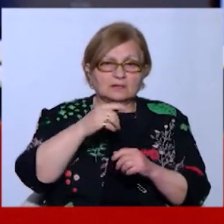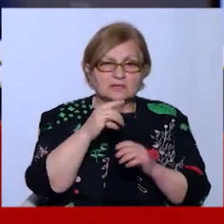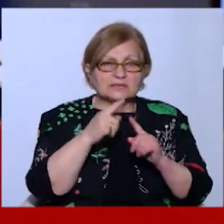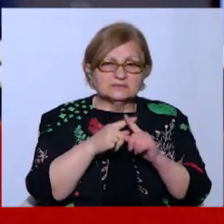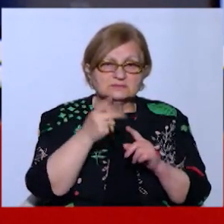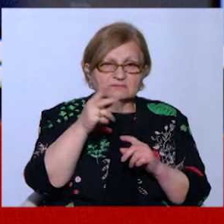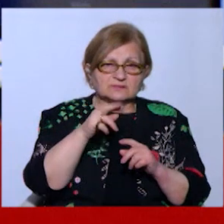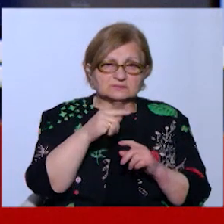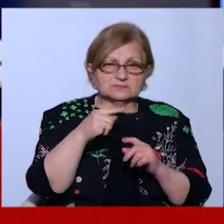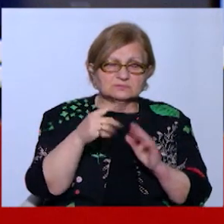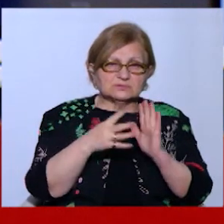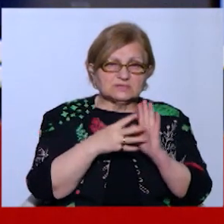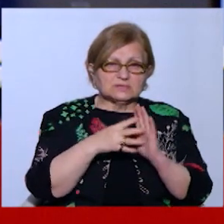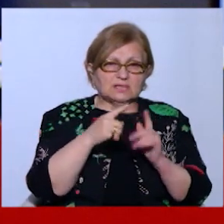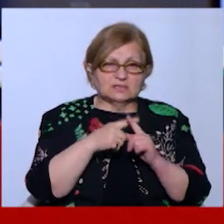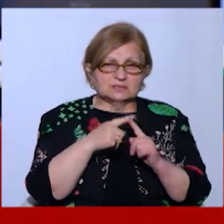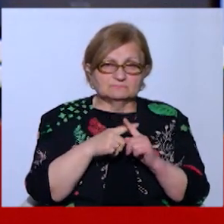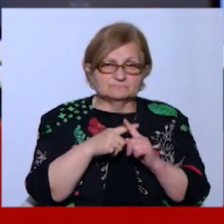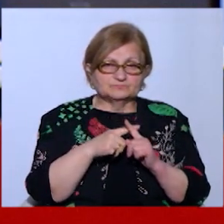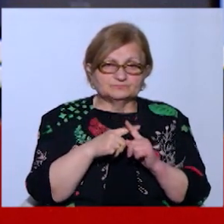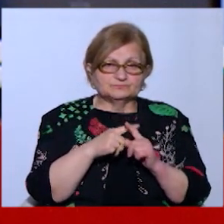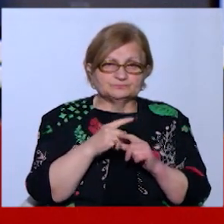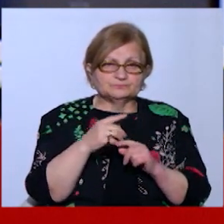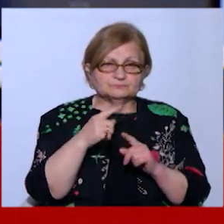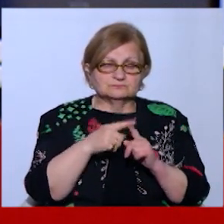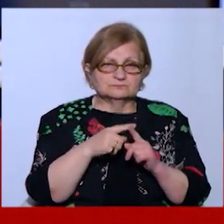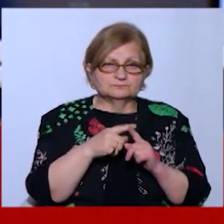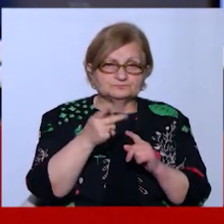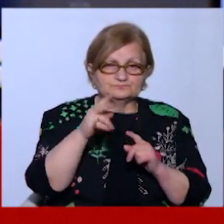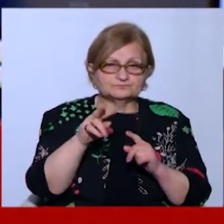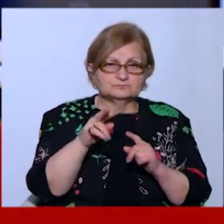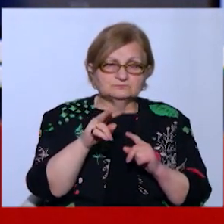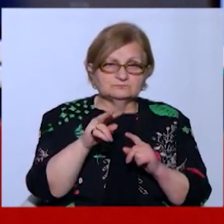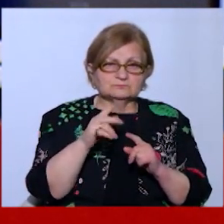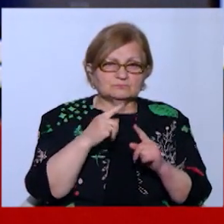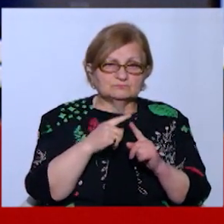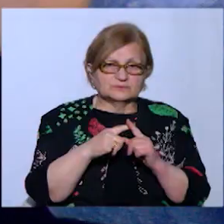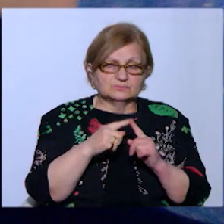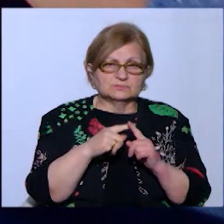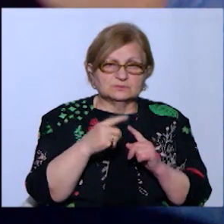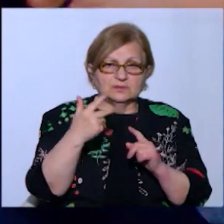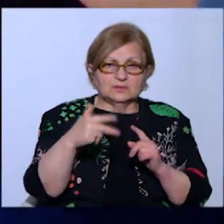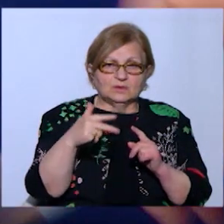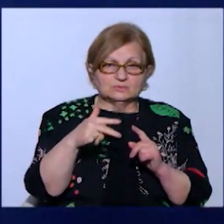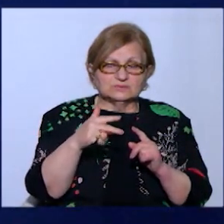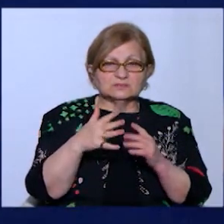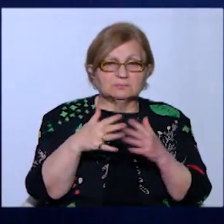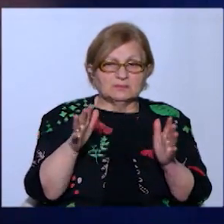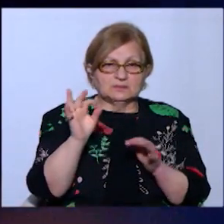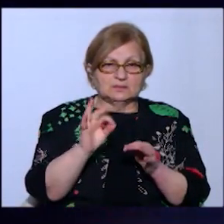პლუს 14 ნაკლებია ანტოლი 0-ზე და x კვადრატ მინუს 11x პლუს 30 მეტია